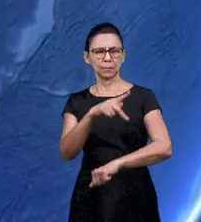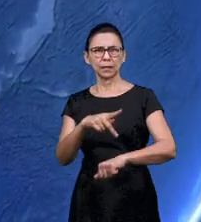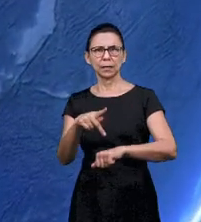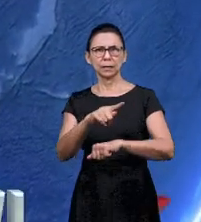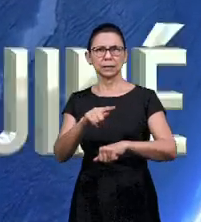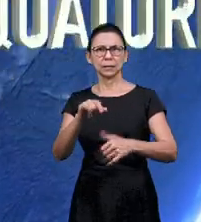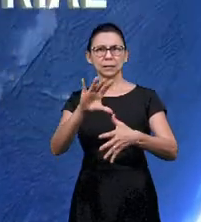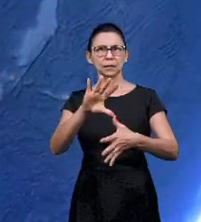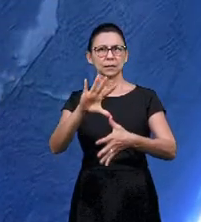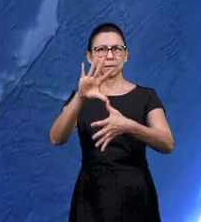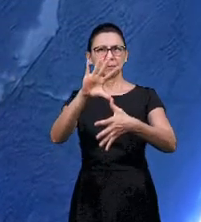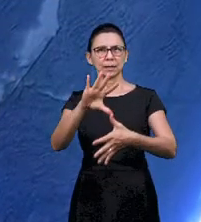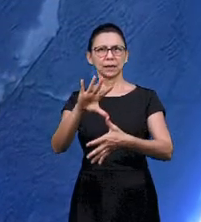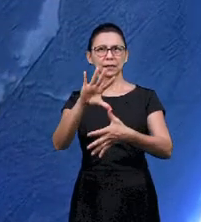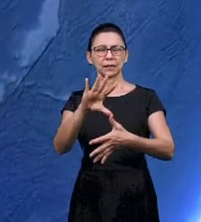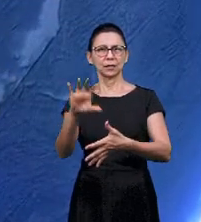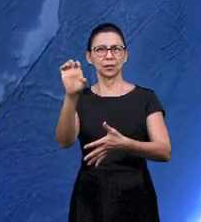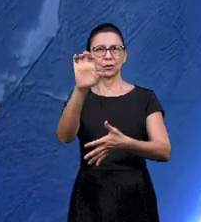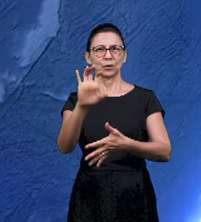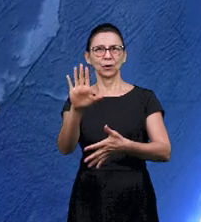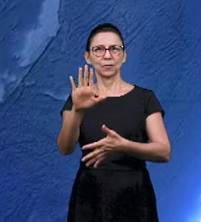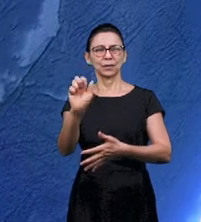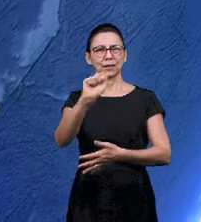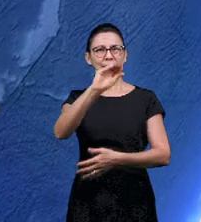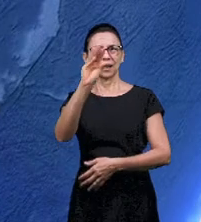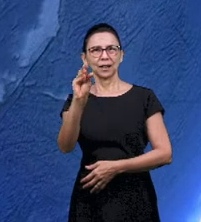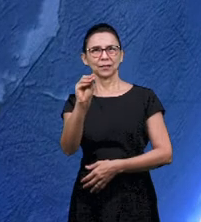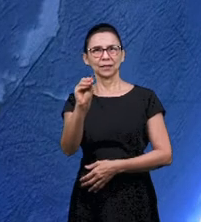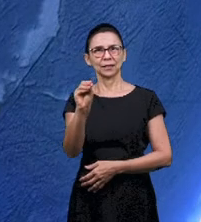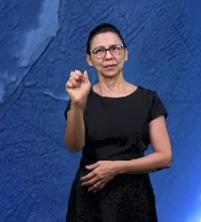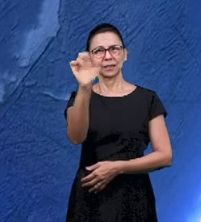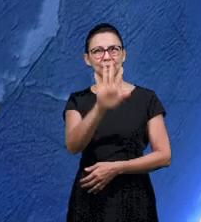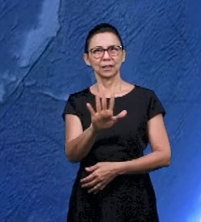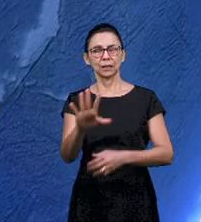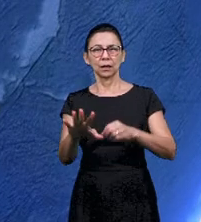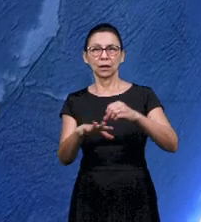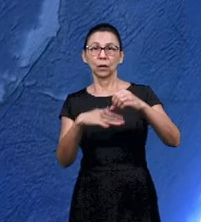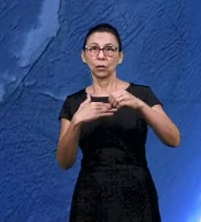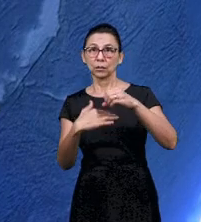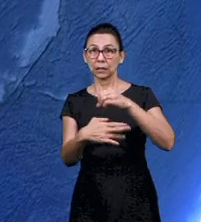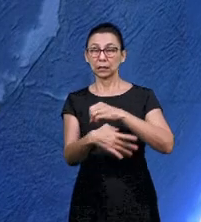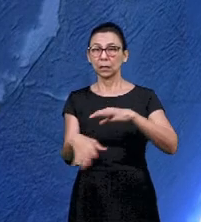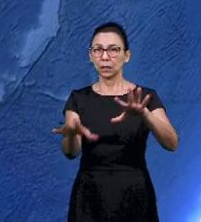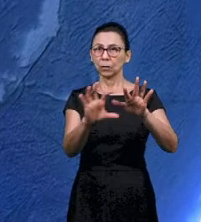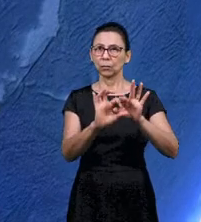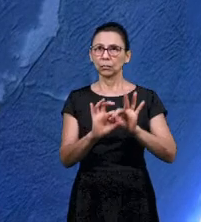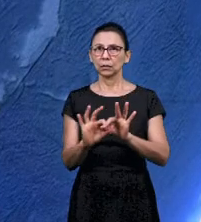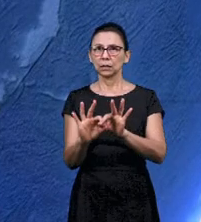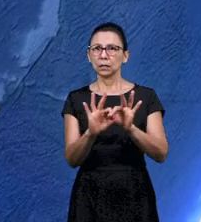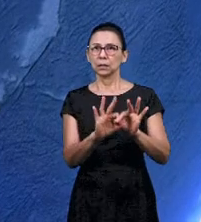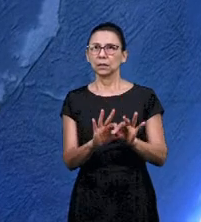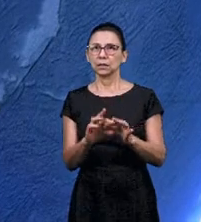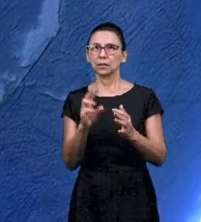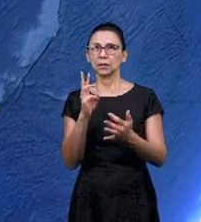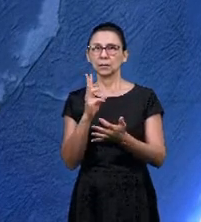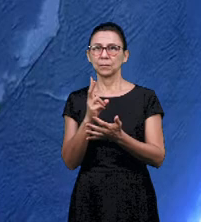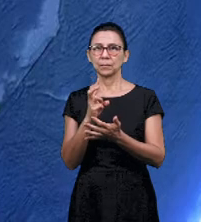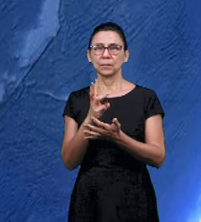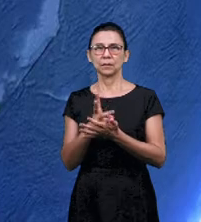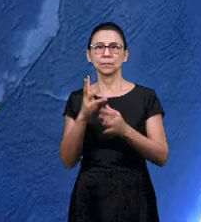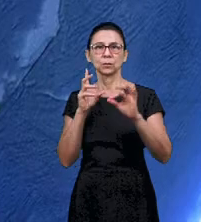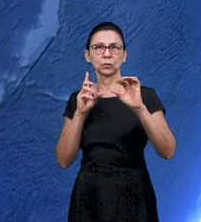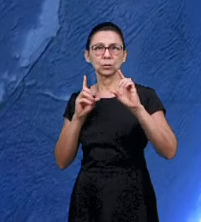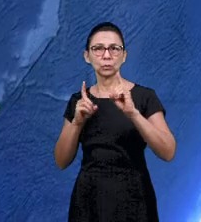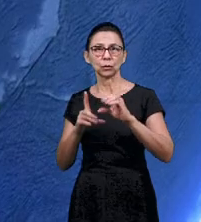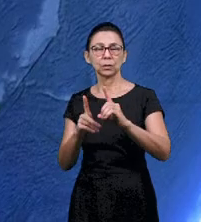trois Amériques, Europe, Afrique, Asie et Océanie, connectées par la même doctrine, par la direction